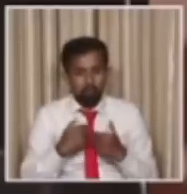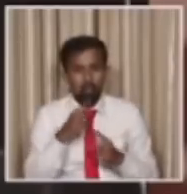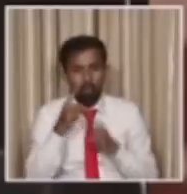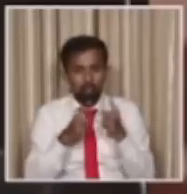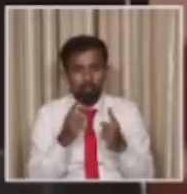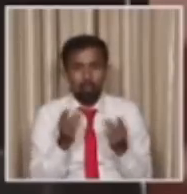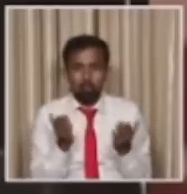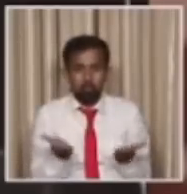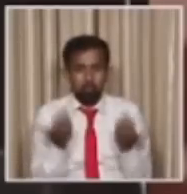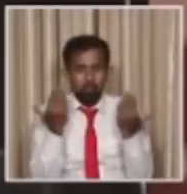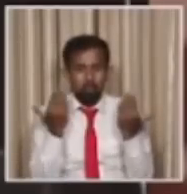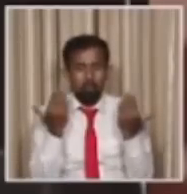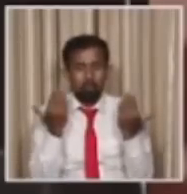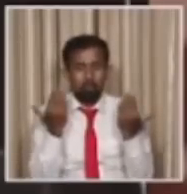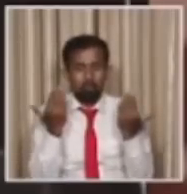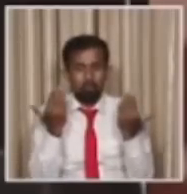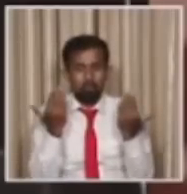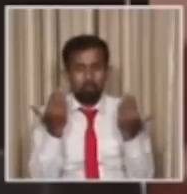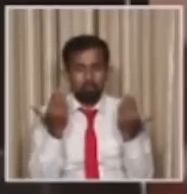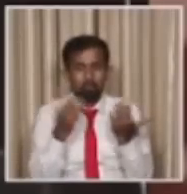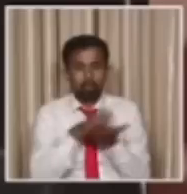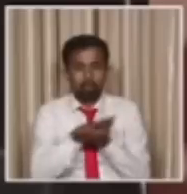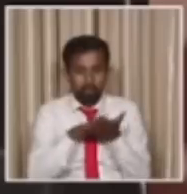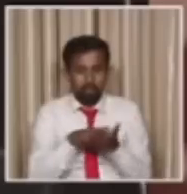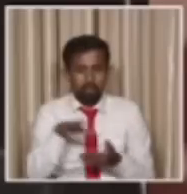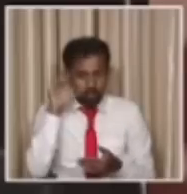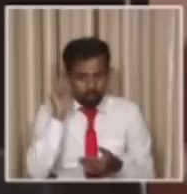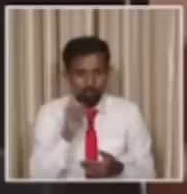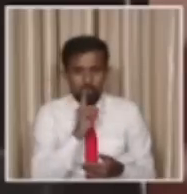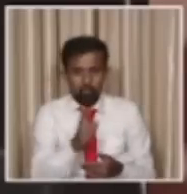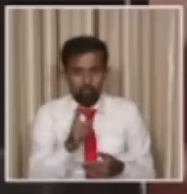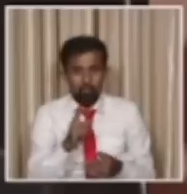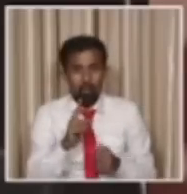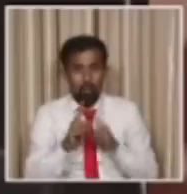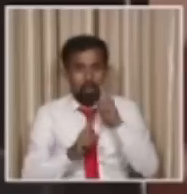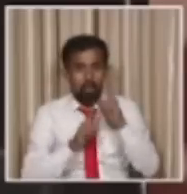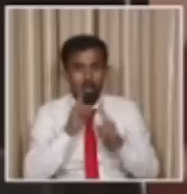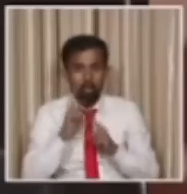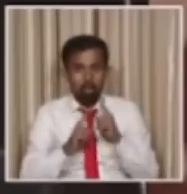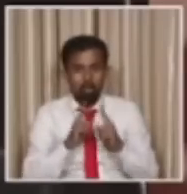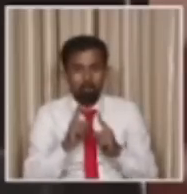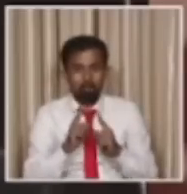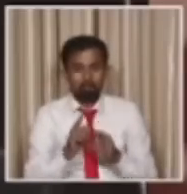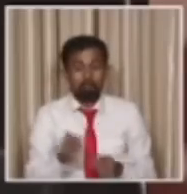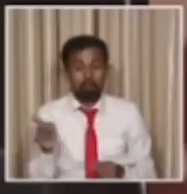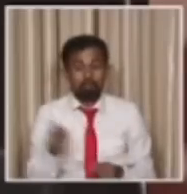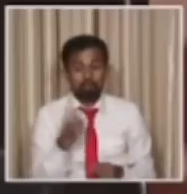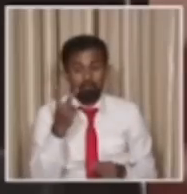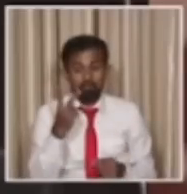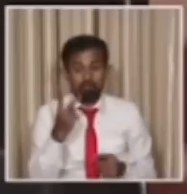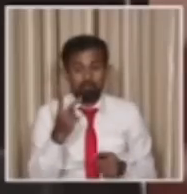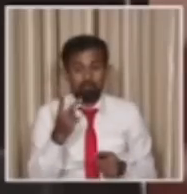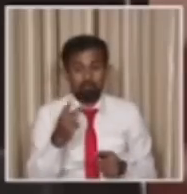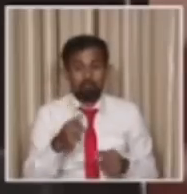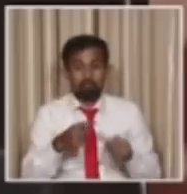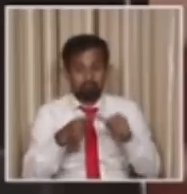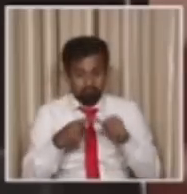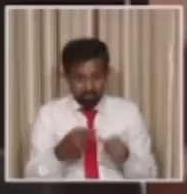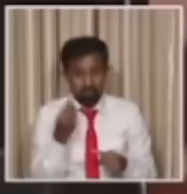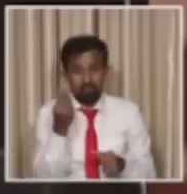මම කතාව පටන් ගන්නකොටම තේරුම් කරලා කිව්වා මගේ කතාව අවසන් කරන්න දෙන්න දවස් දෙකක් විවාදේ වර ගල්ලා පිළිතුරු කතාව කරන්න